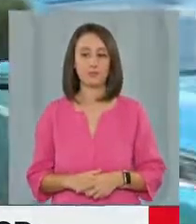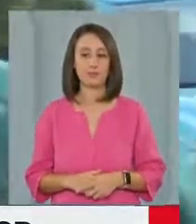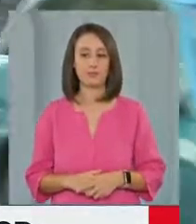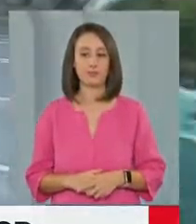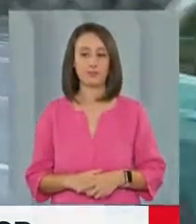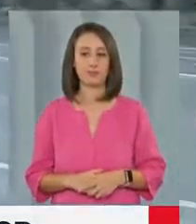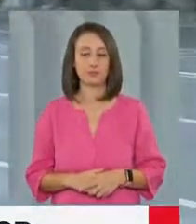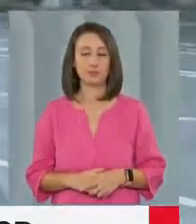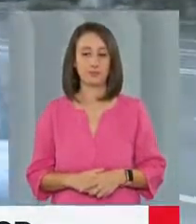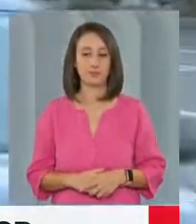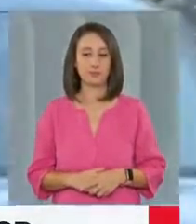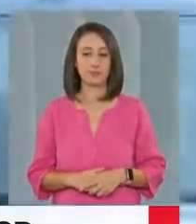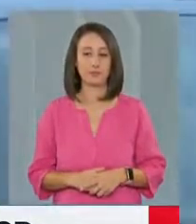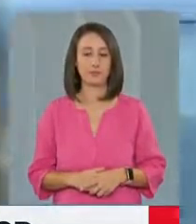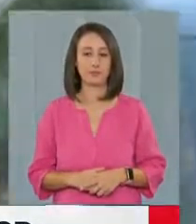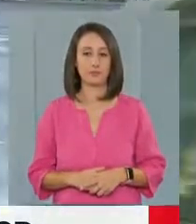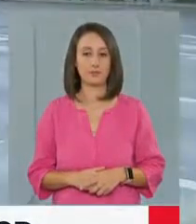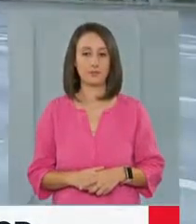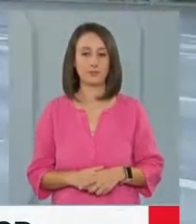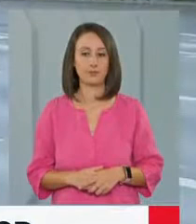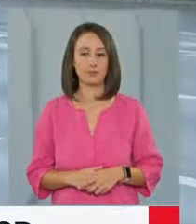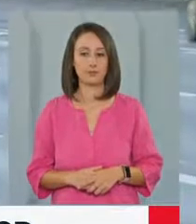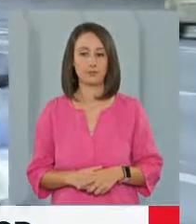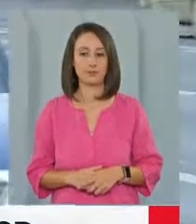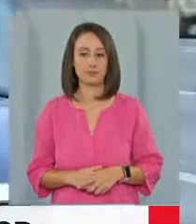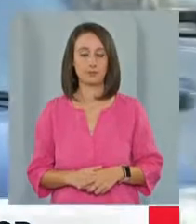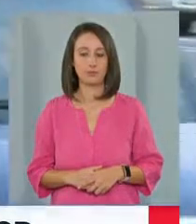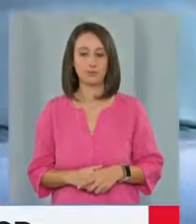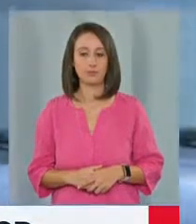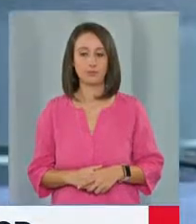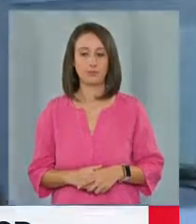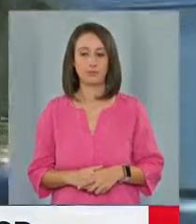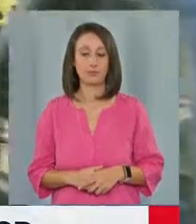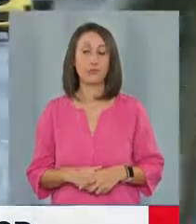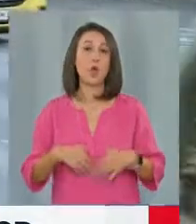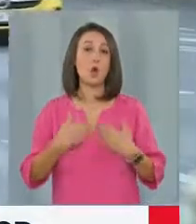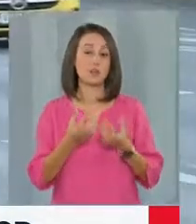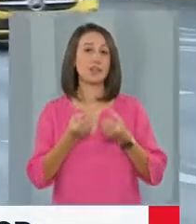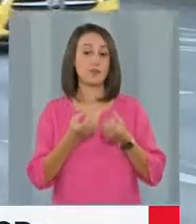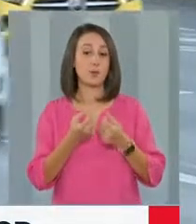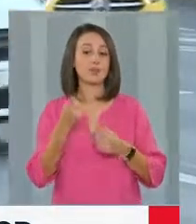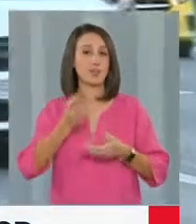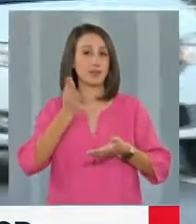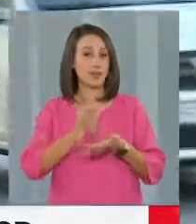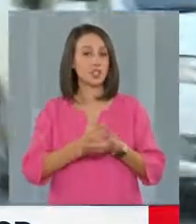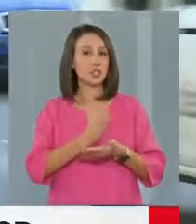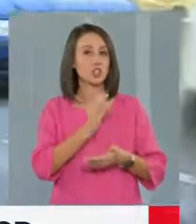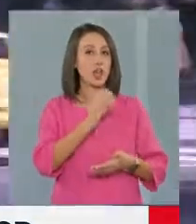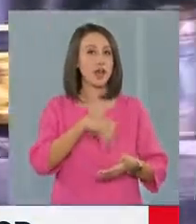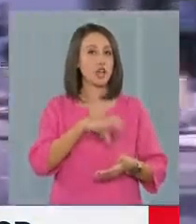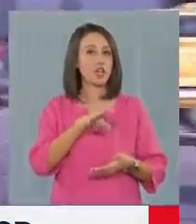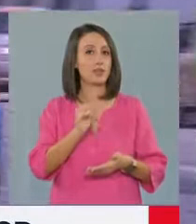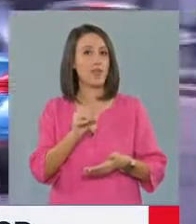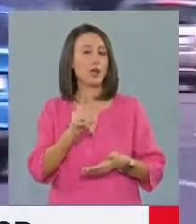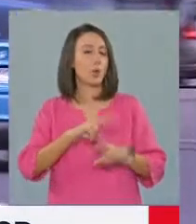dimineața! Sărut mâna și bună dimineața telespectatorilor dumneavoastră! Dați-ne, vă rog, detalii despre această decizie a CNCD. Cum